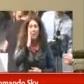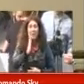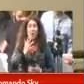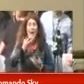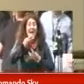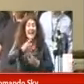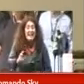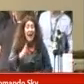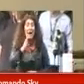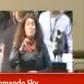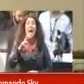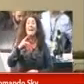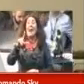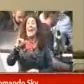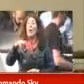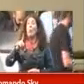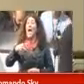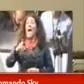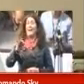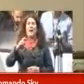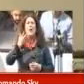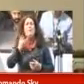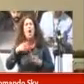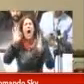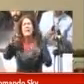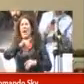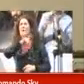Berlinguer in modo che lo sentano fino a Palazzo Chigi.